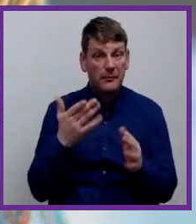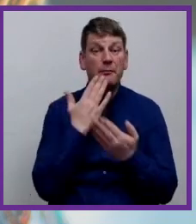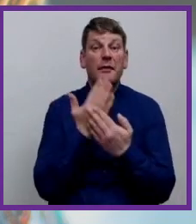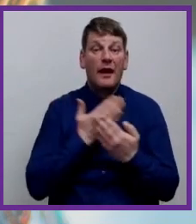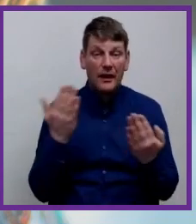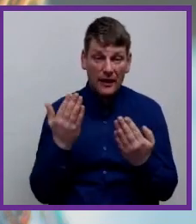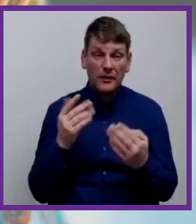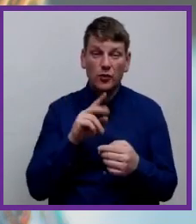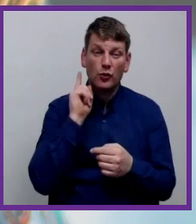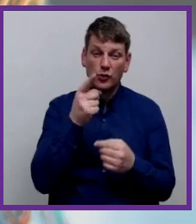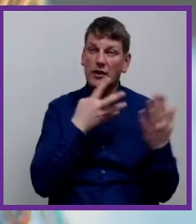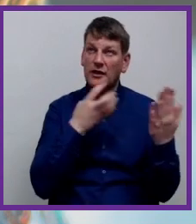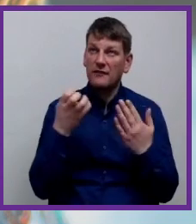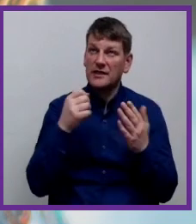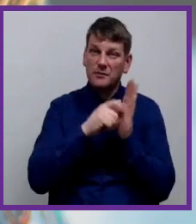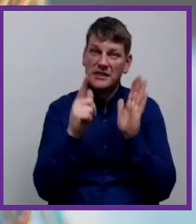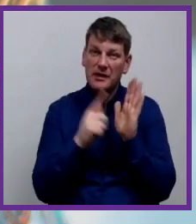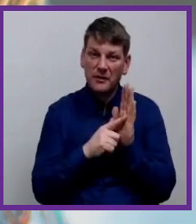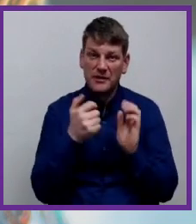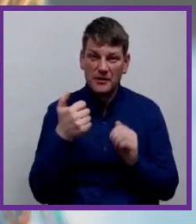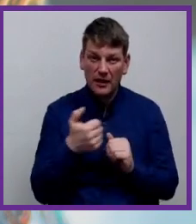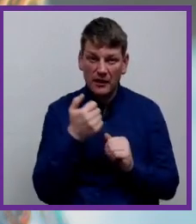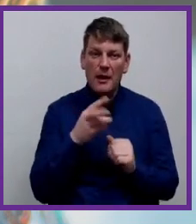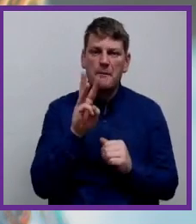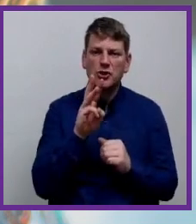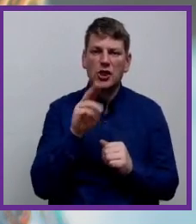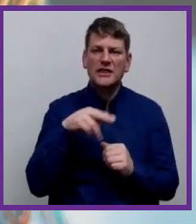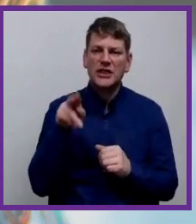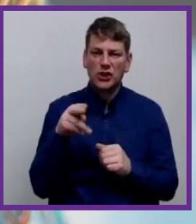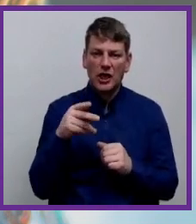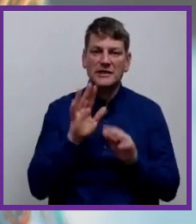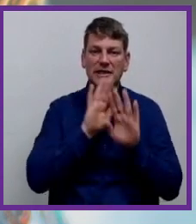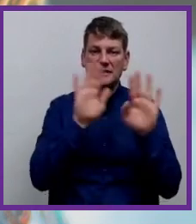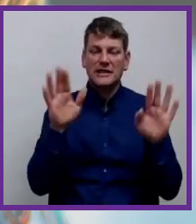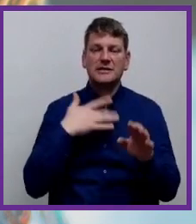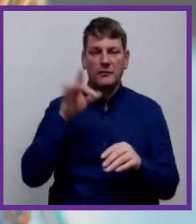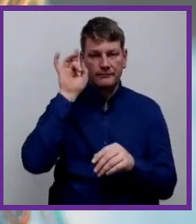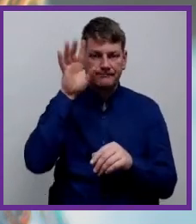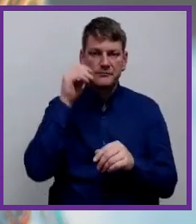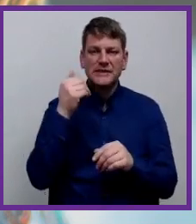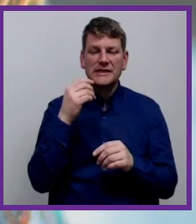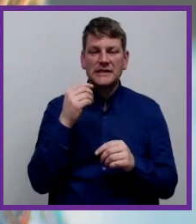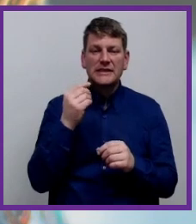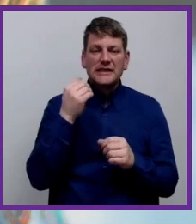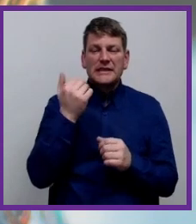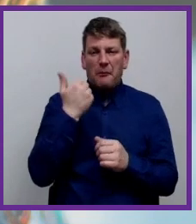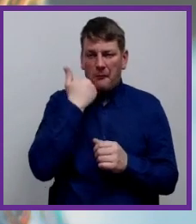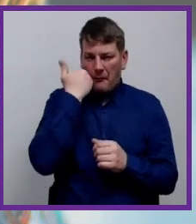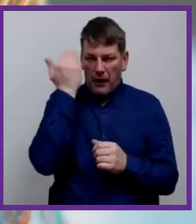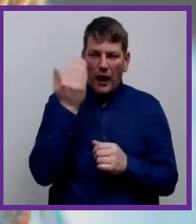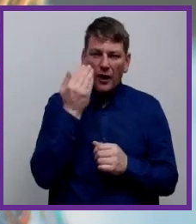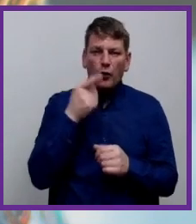no 1917. Gadā, kad Marsels Dišāns izstādīja savu slaveno sniegbalto pisuāru